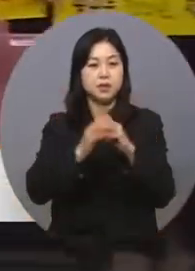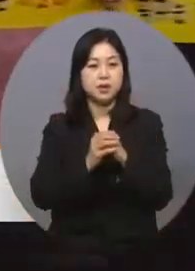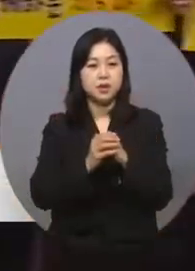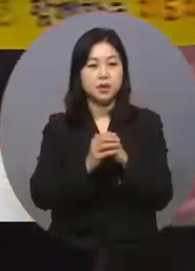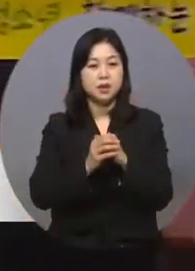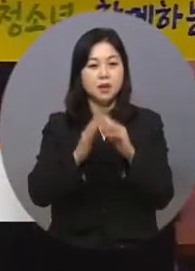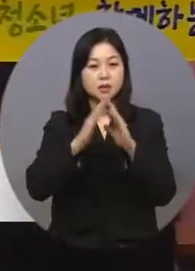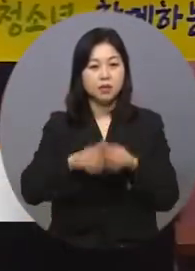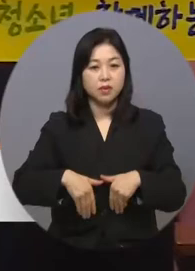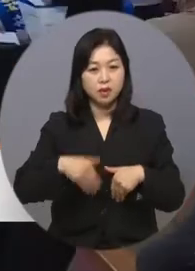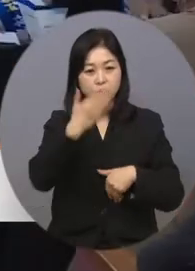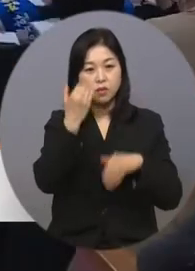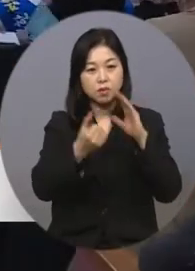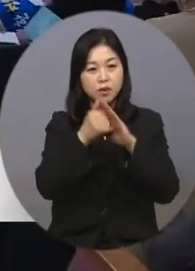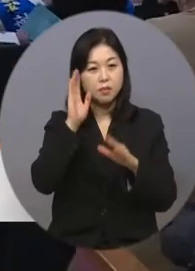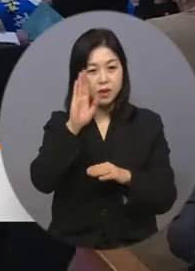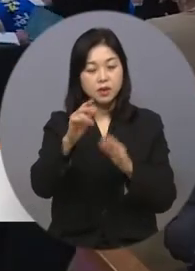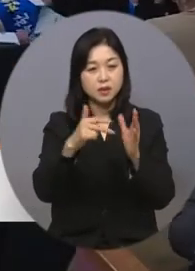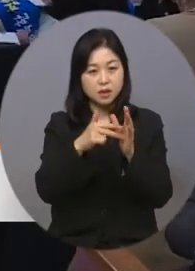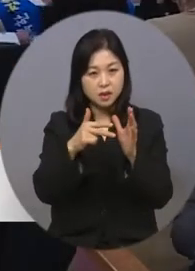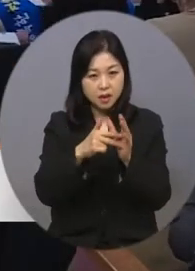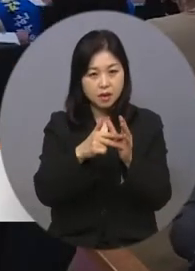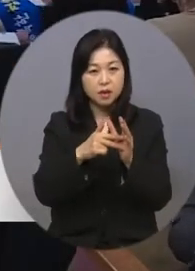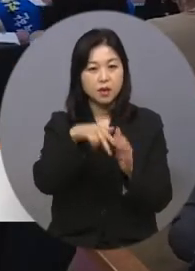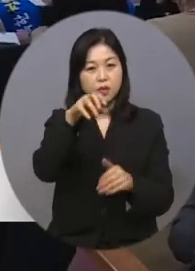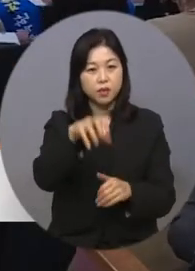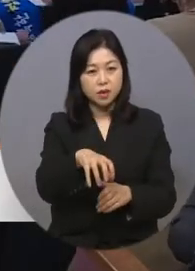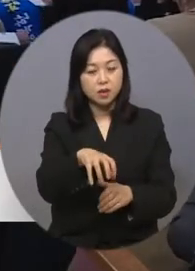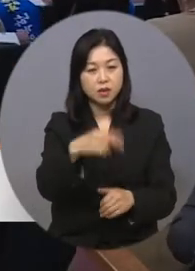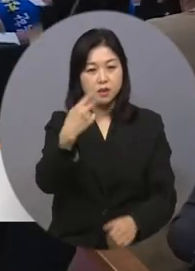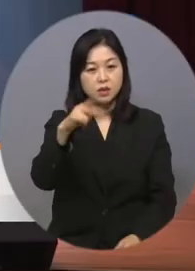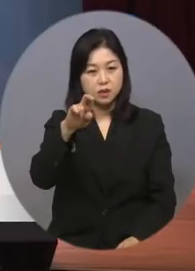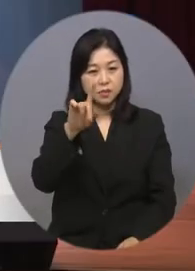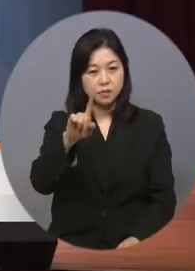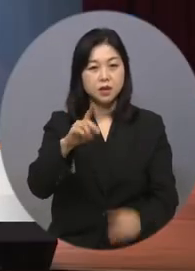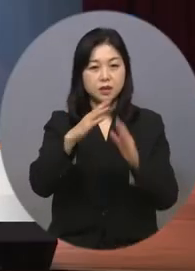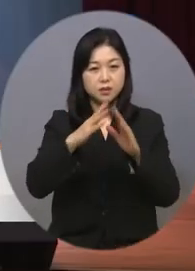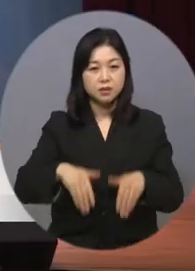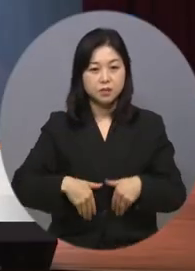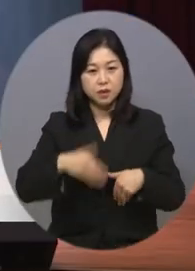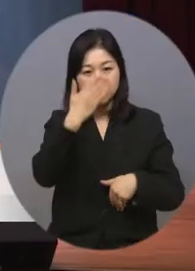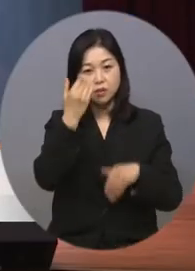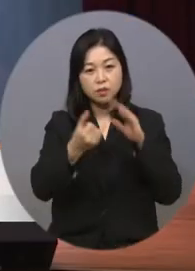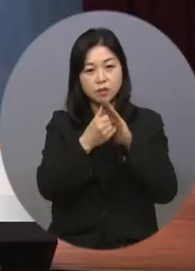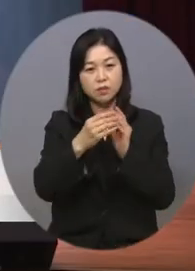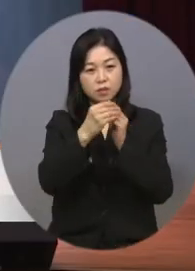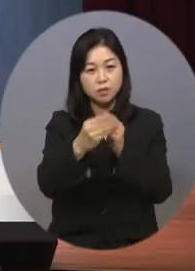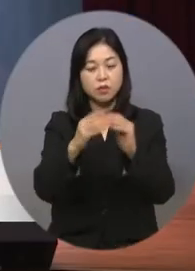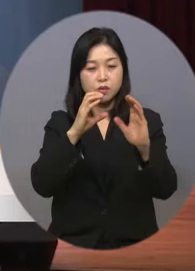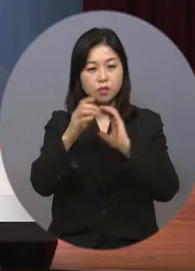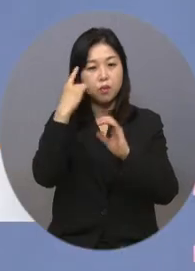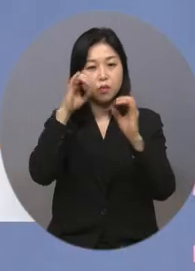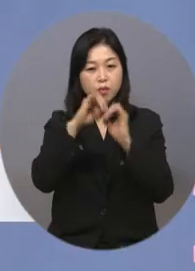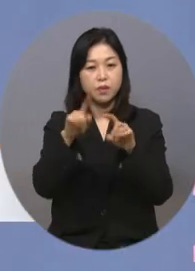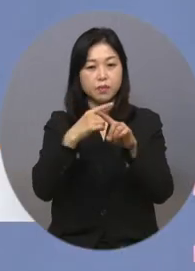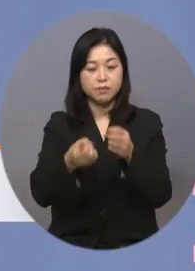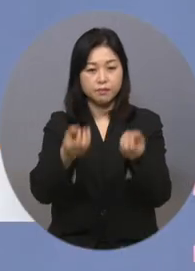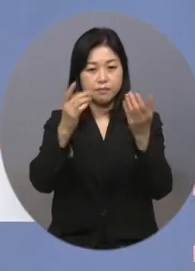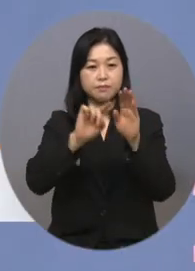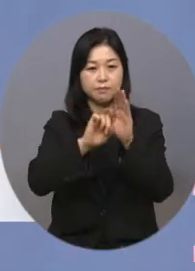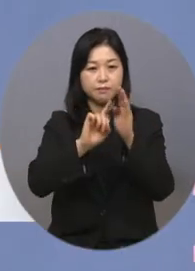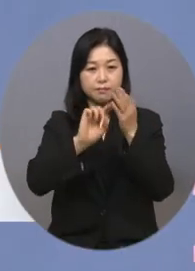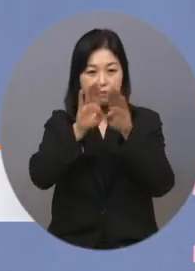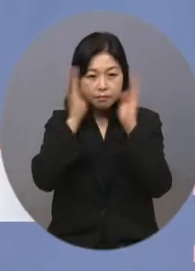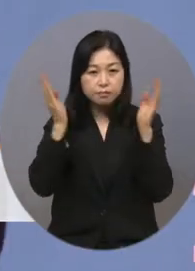미래재단 공연장에서 2021년 전남도 청소년 지도자 소통 공감대회가 열렸습니다. 이날